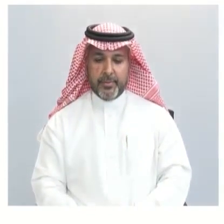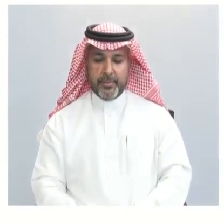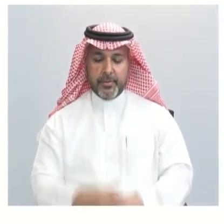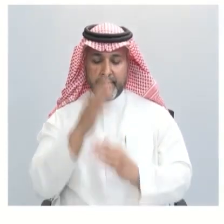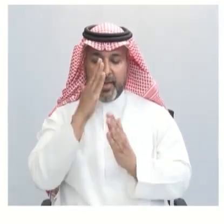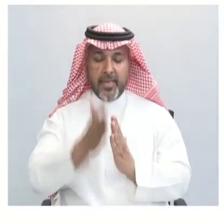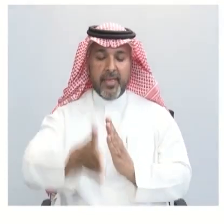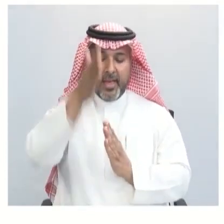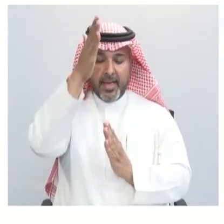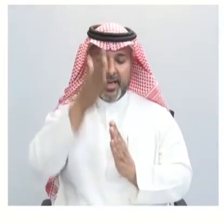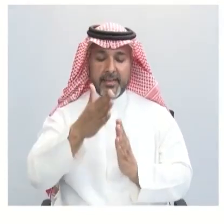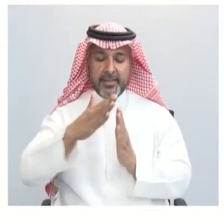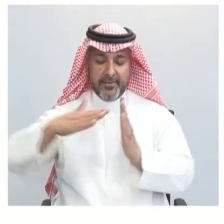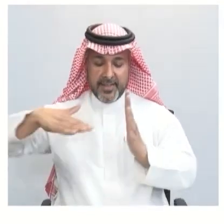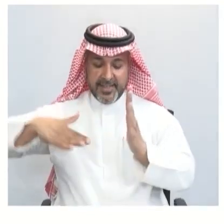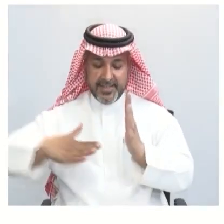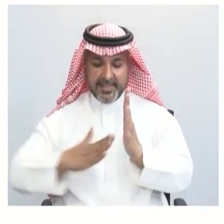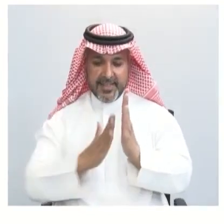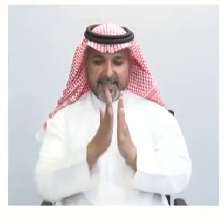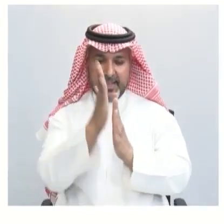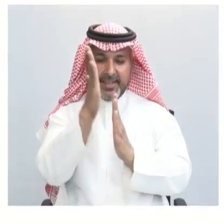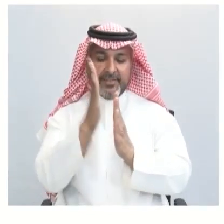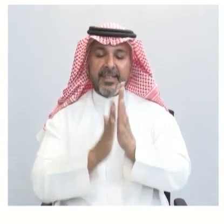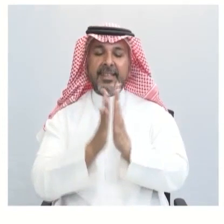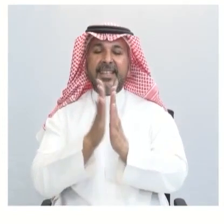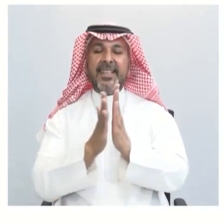الراسي لاحظوا هنا الداله اللي بالازرق